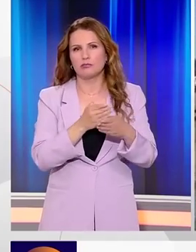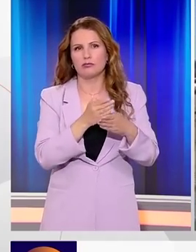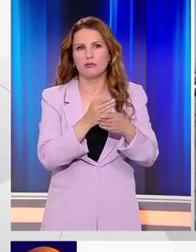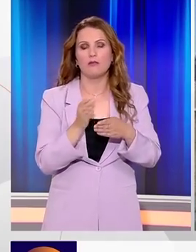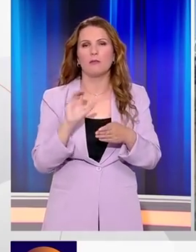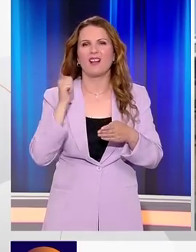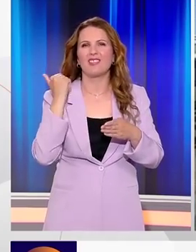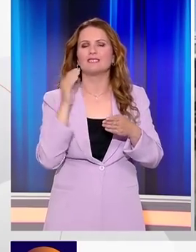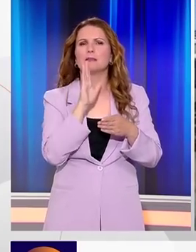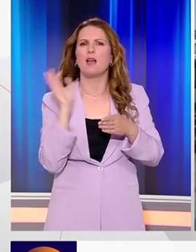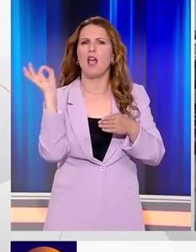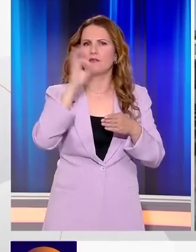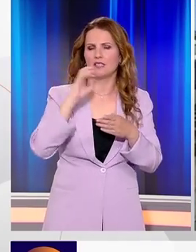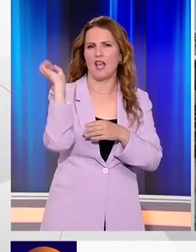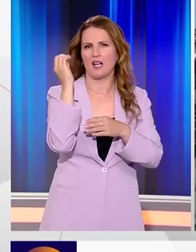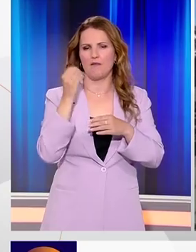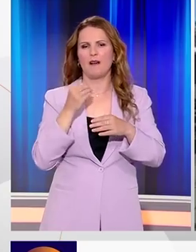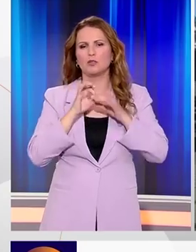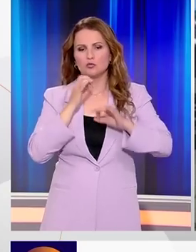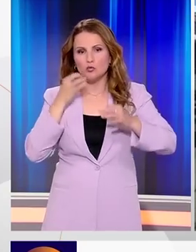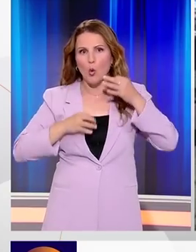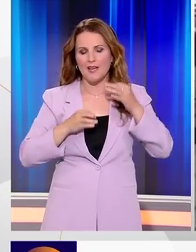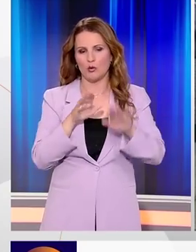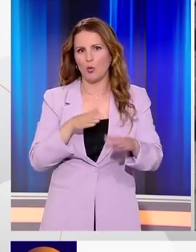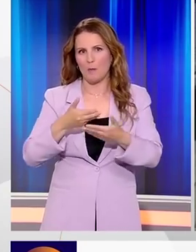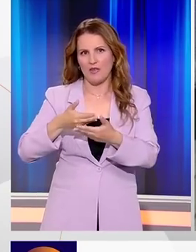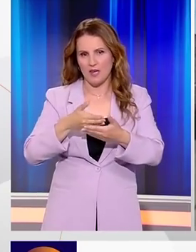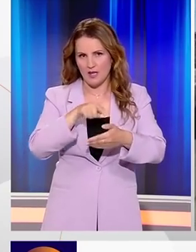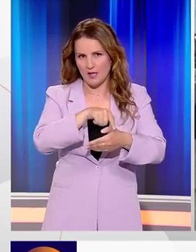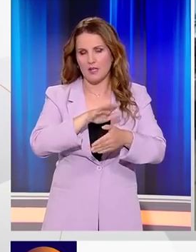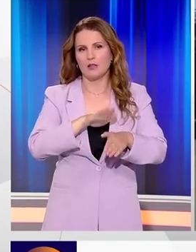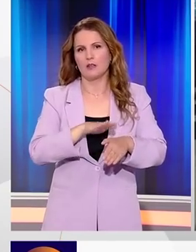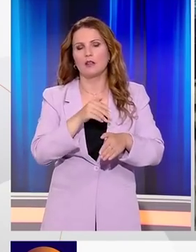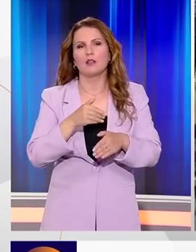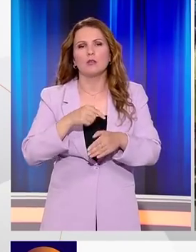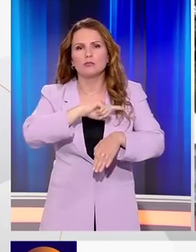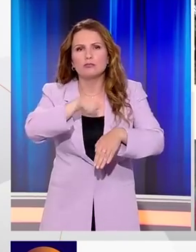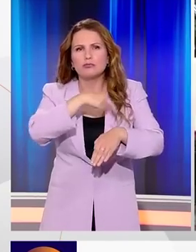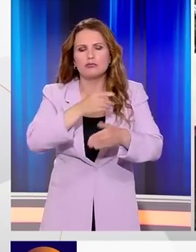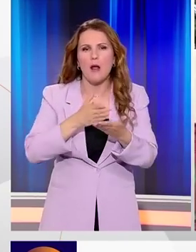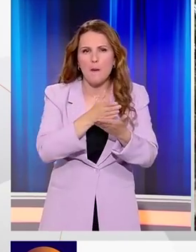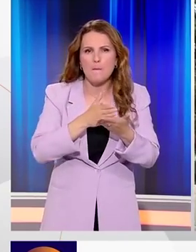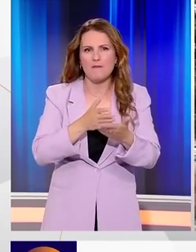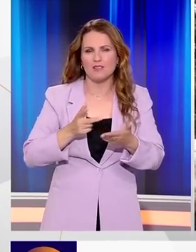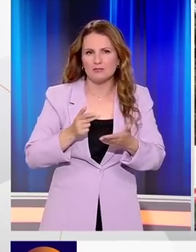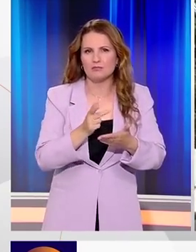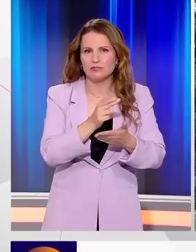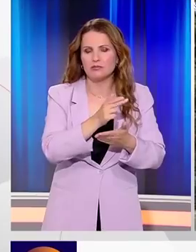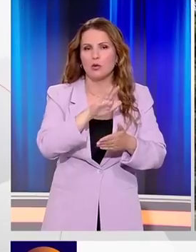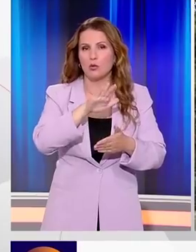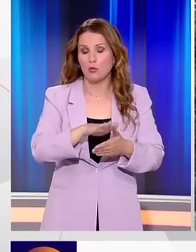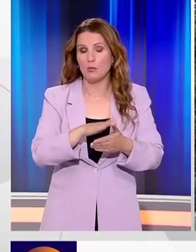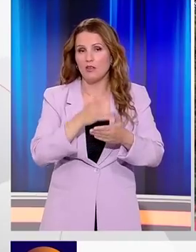Έφτασε χθες το μεσημέρι μέσω ΚΑΦ διασωληνωμένο. Έγινε πολύ ωραία χειρουργική επέμβαση. Το παιδί